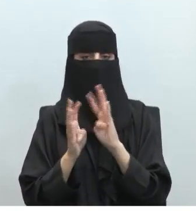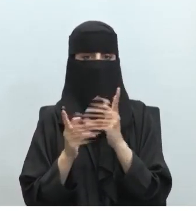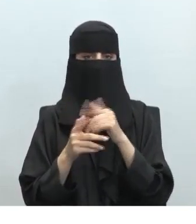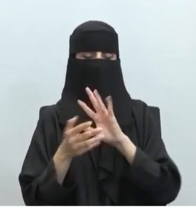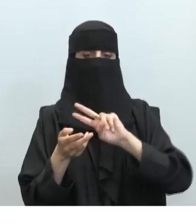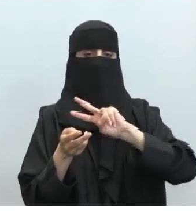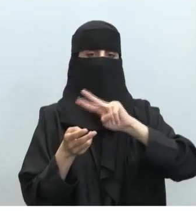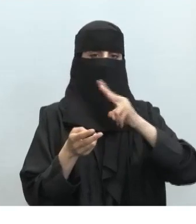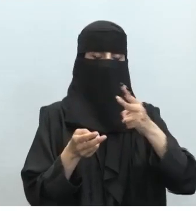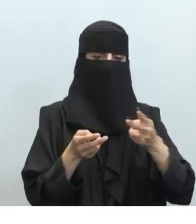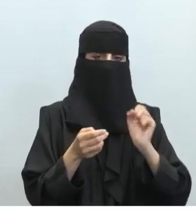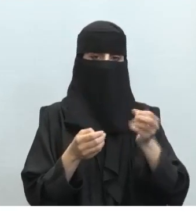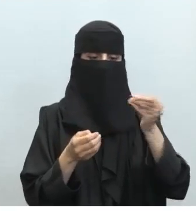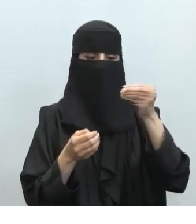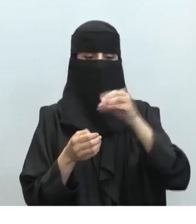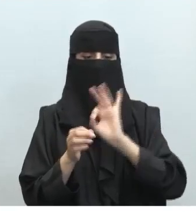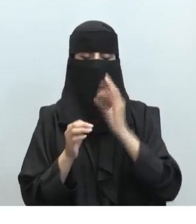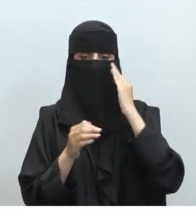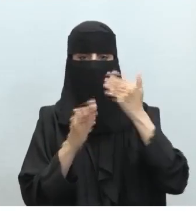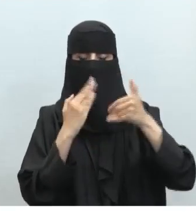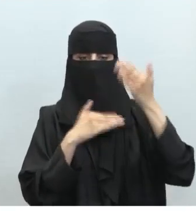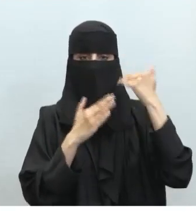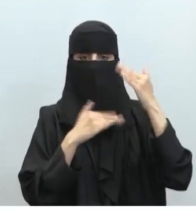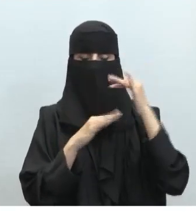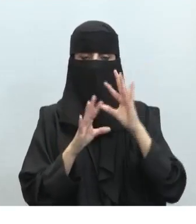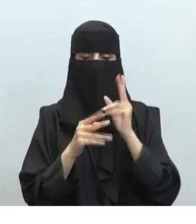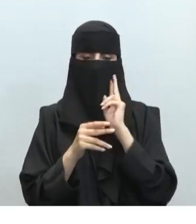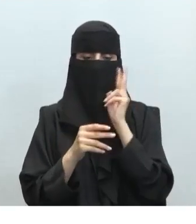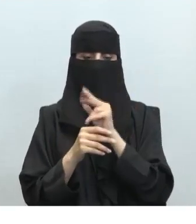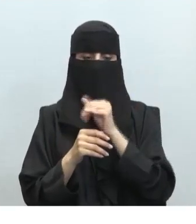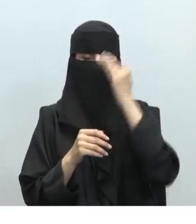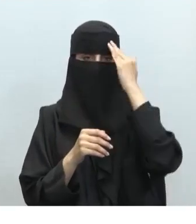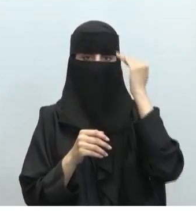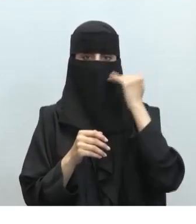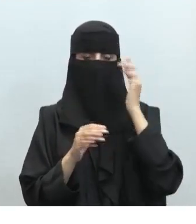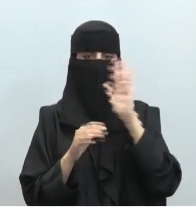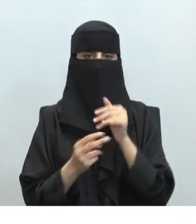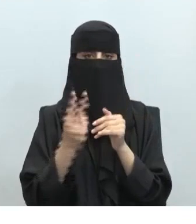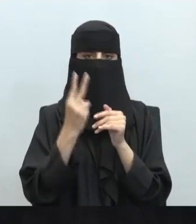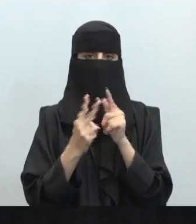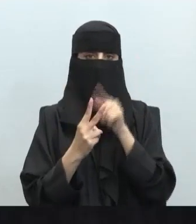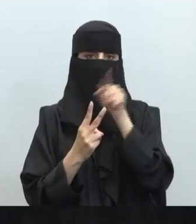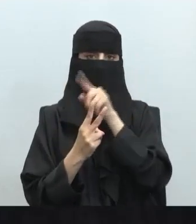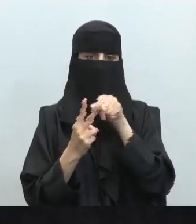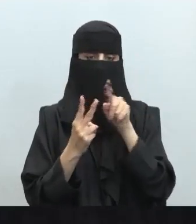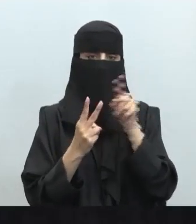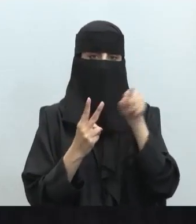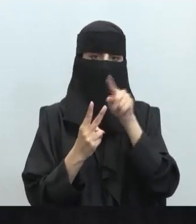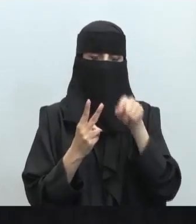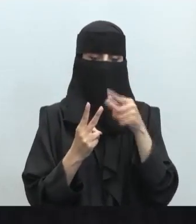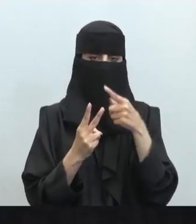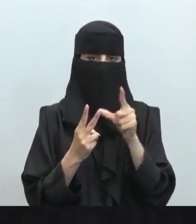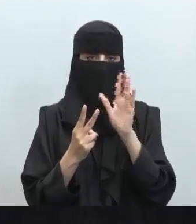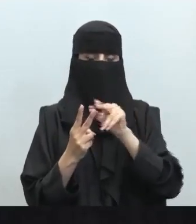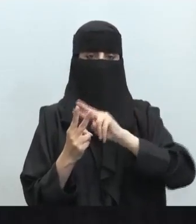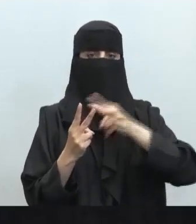تعويض الجرعه اذا تتذكرون كنا نذكر انه الاناث تملك نسختين من كروموسوم اكس لذلك هنالك